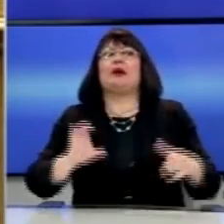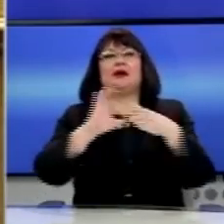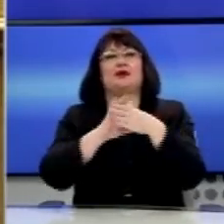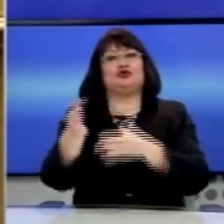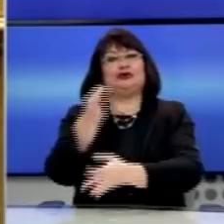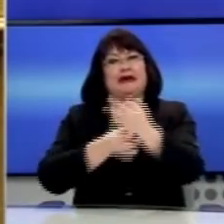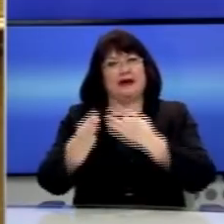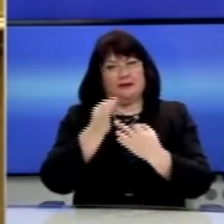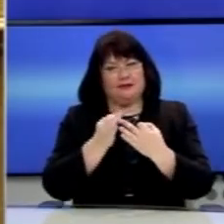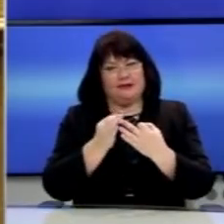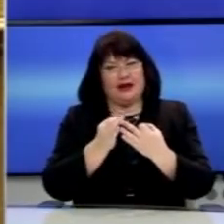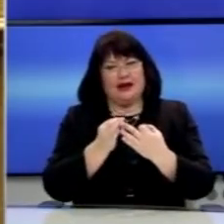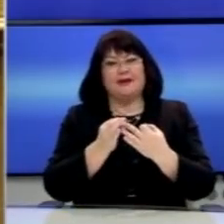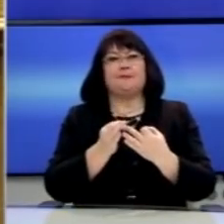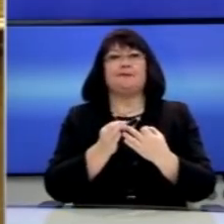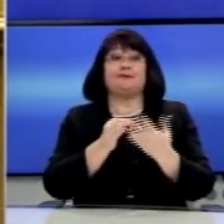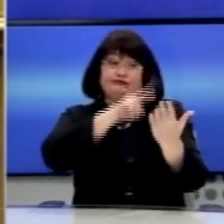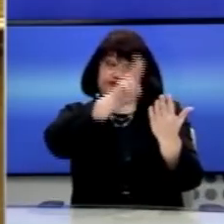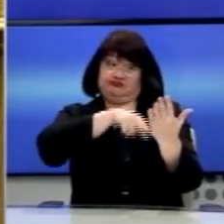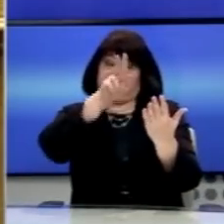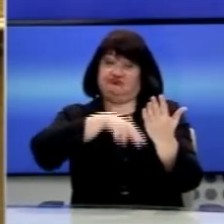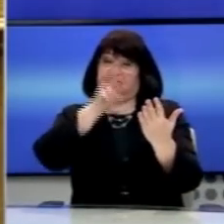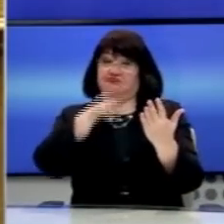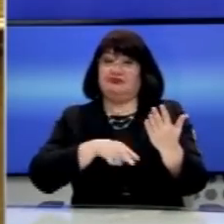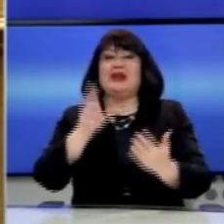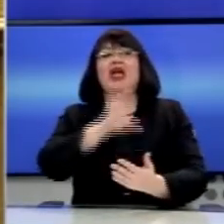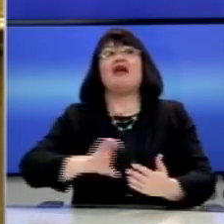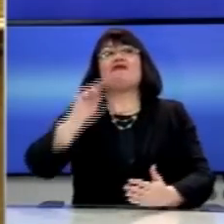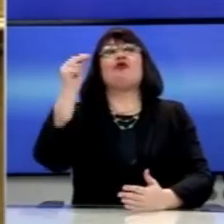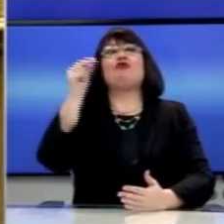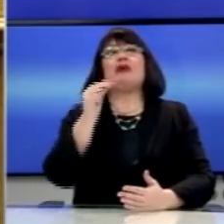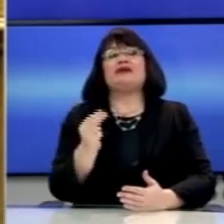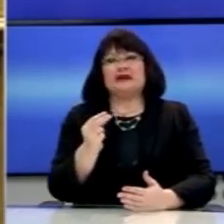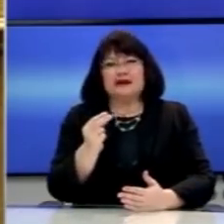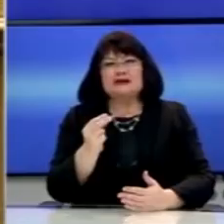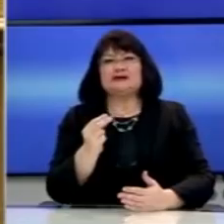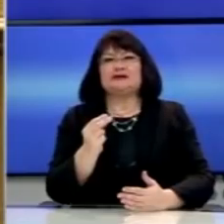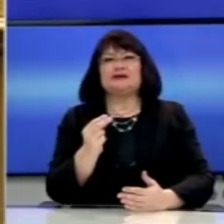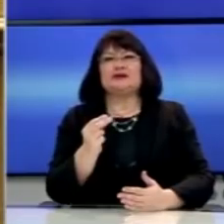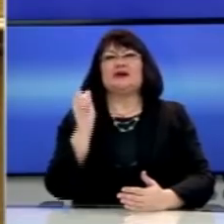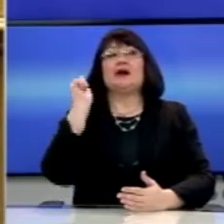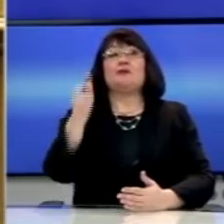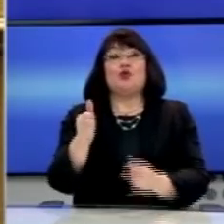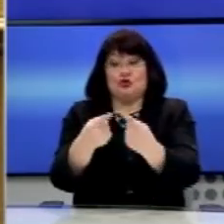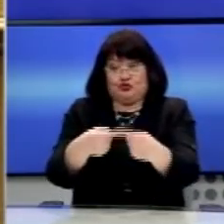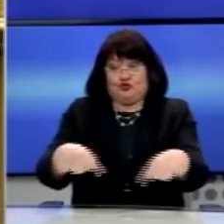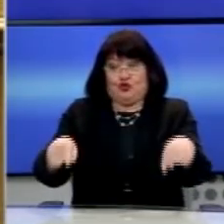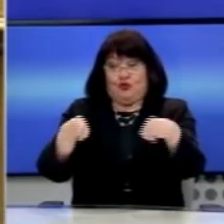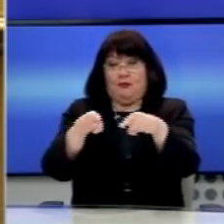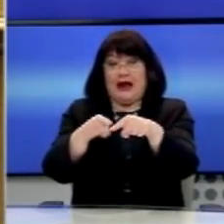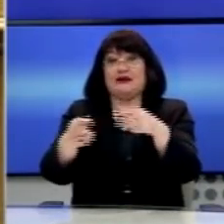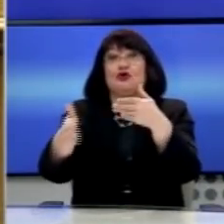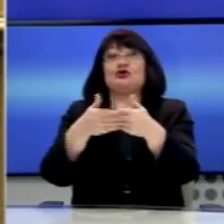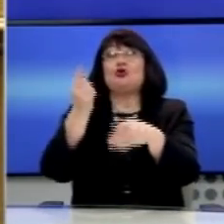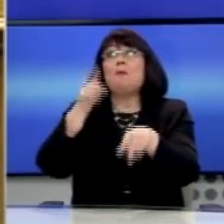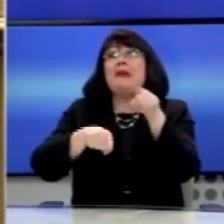Κομισιόν, δίνεται για διάβασμα από τους ευρωβουλευτές σε ένα απομονωμένο δωμάτιο για